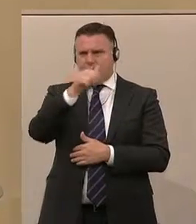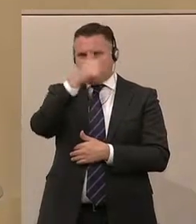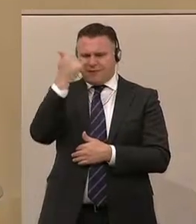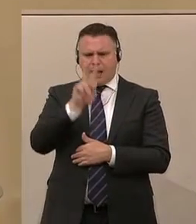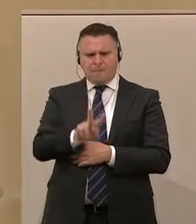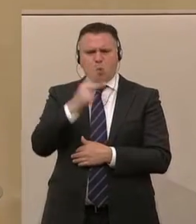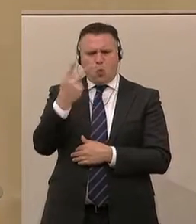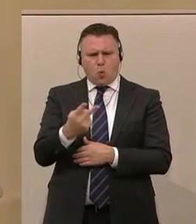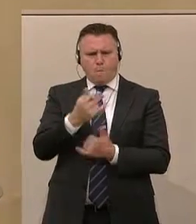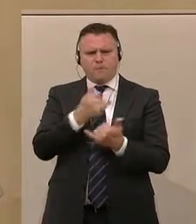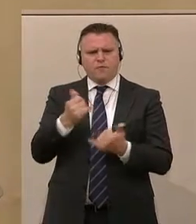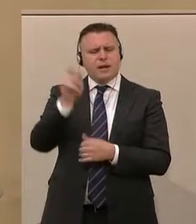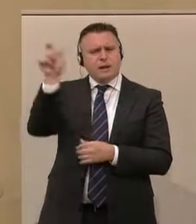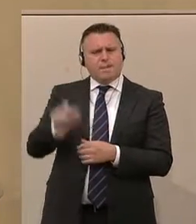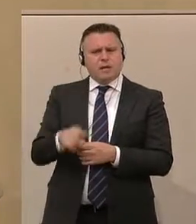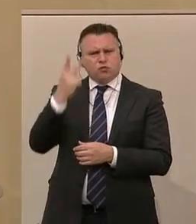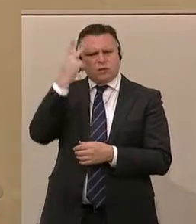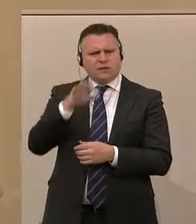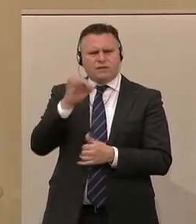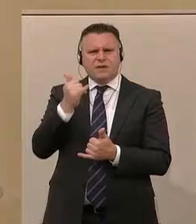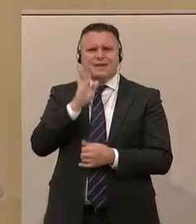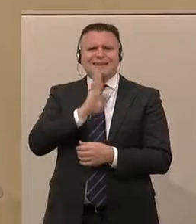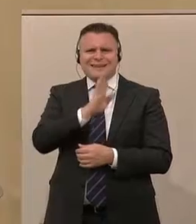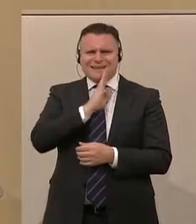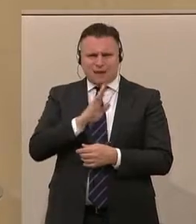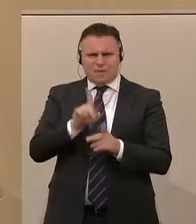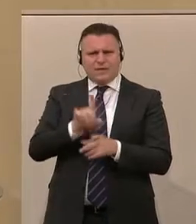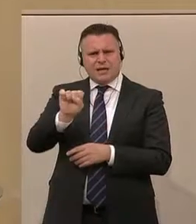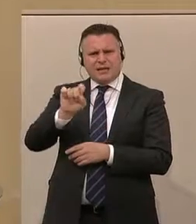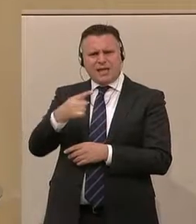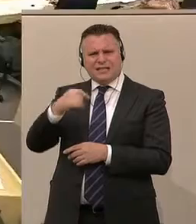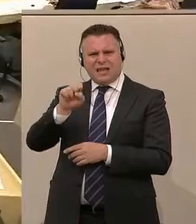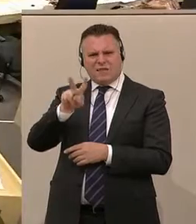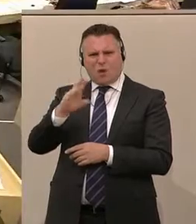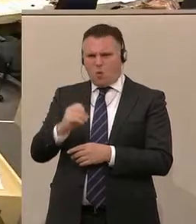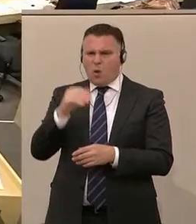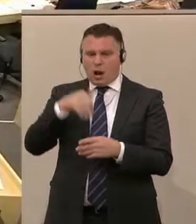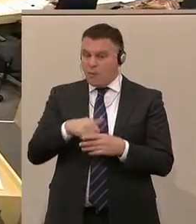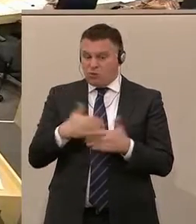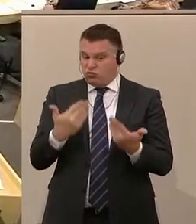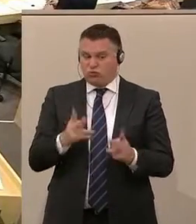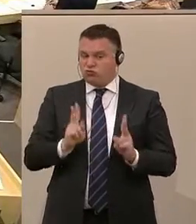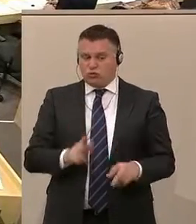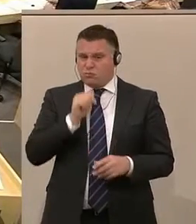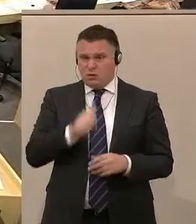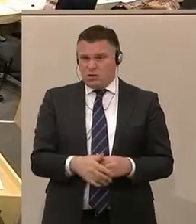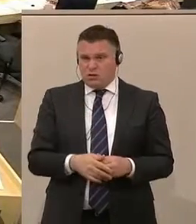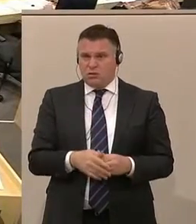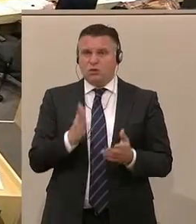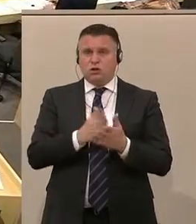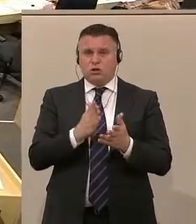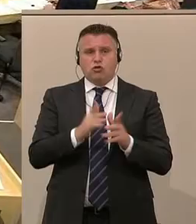durch bereichsspezifische Personenkennzeichen einer Pseudonymisierung gemäß der DSGVO gleichkommt. Das ist aber nicht der Fall. Es ist im